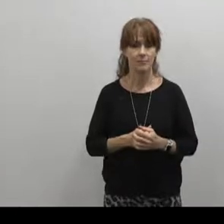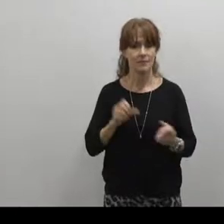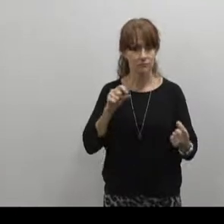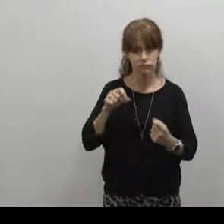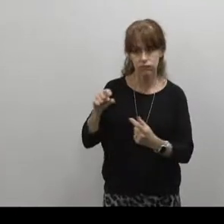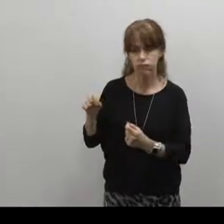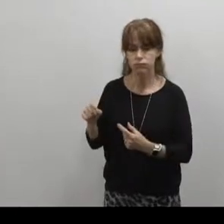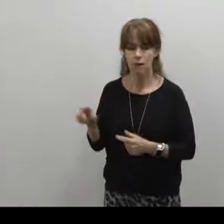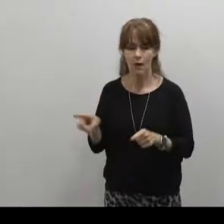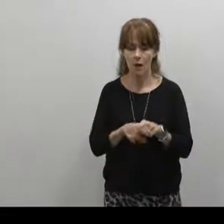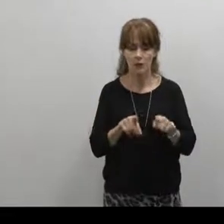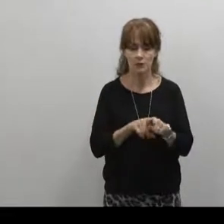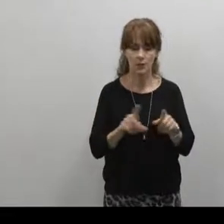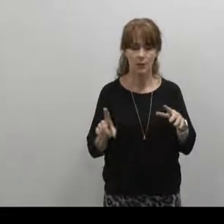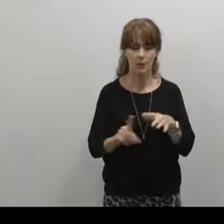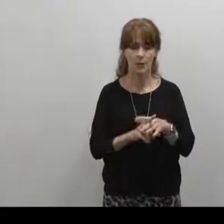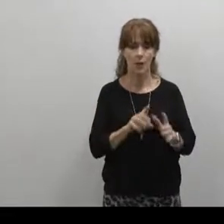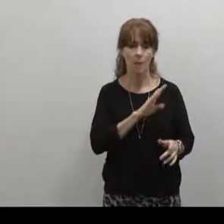sọc hiệp hay nâng